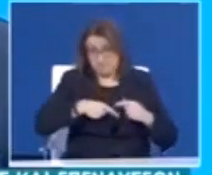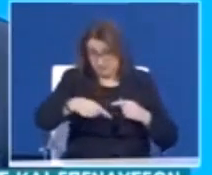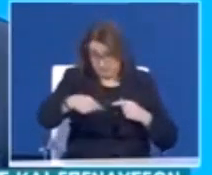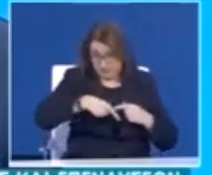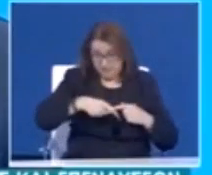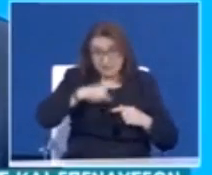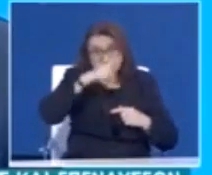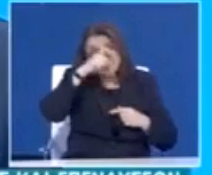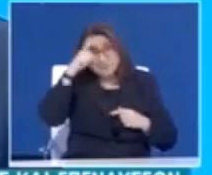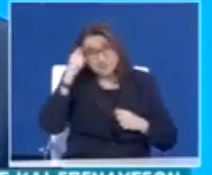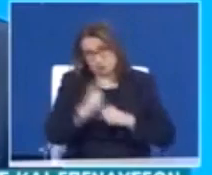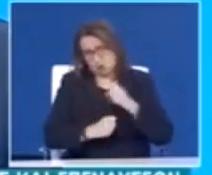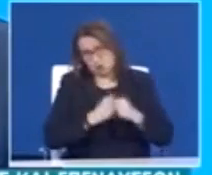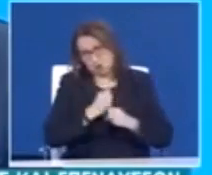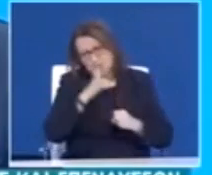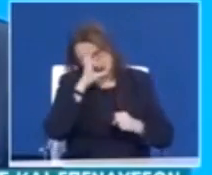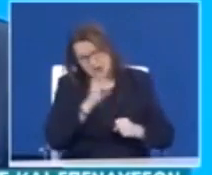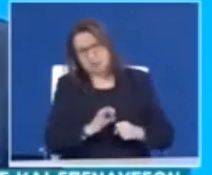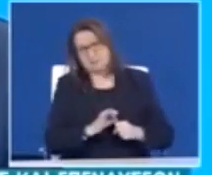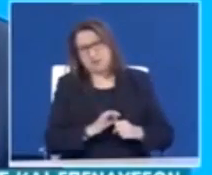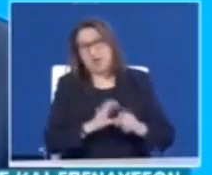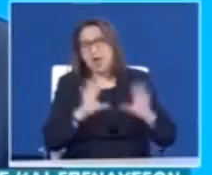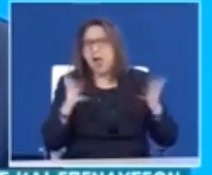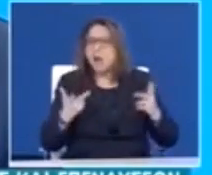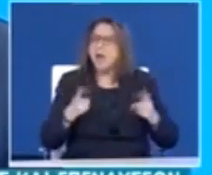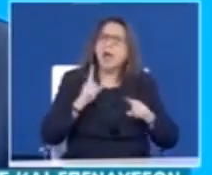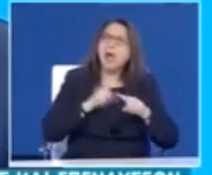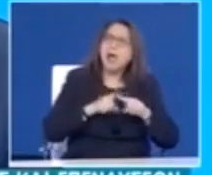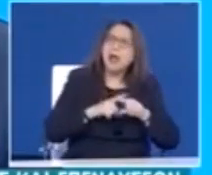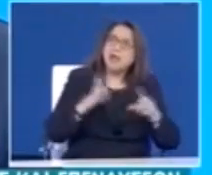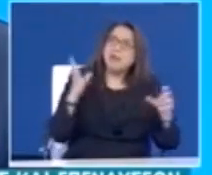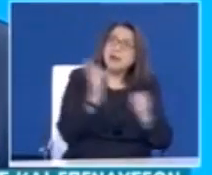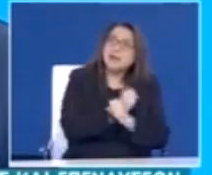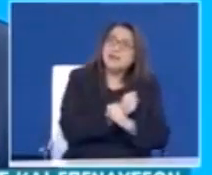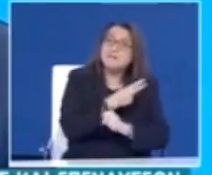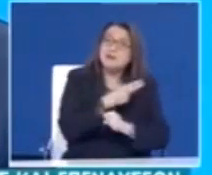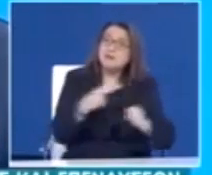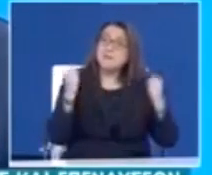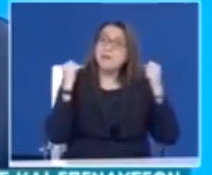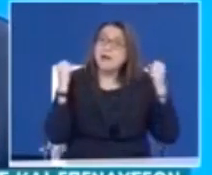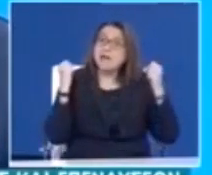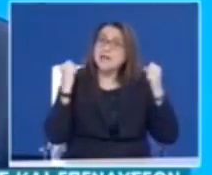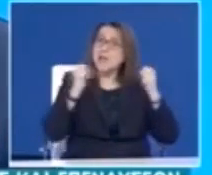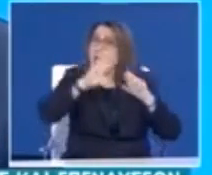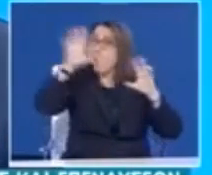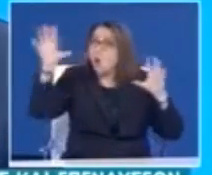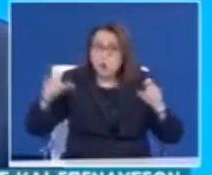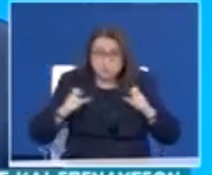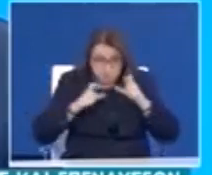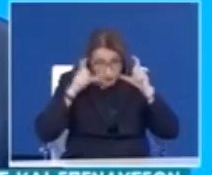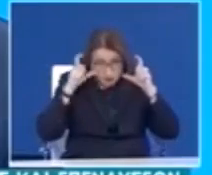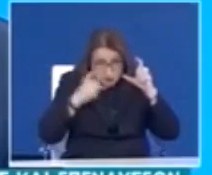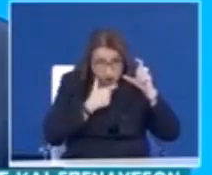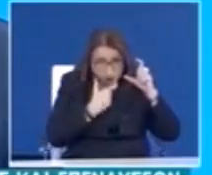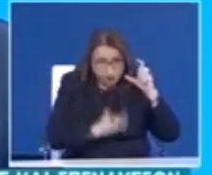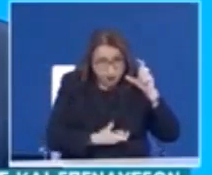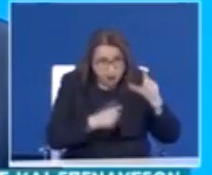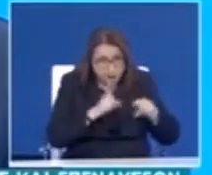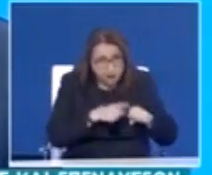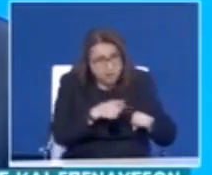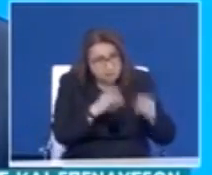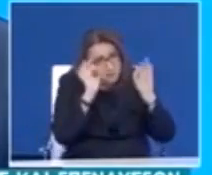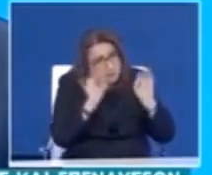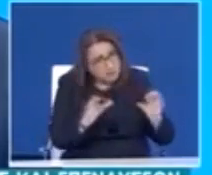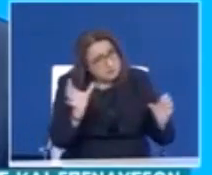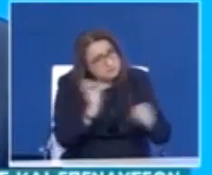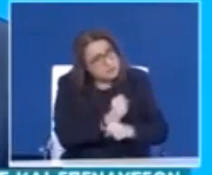τα κατάφερε και εξέπληξε τον κόσμο στην υγειονομική φάση της κρίσης, το ίδιο βαθύτα πιστεύω ότι η Ελλάδα μας θα